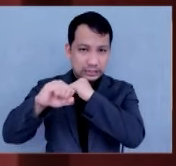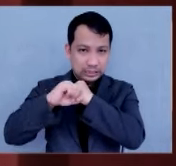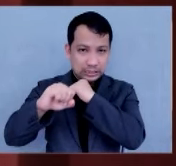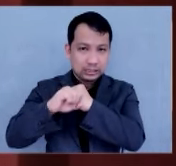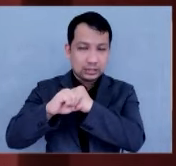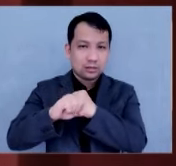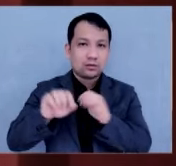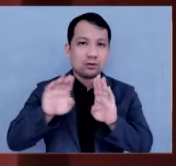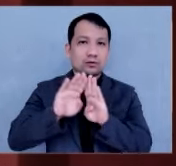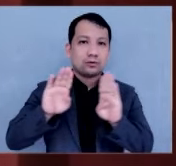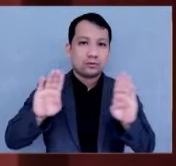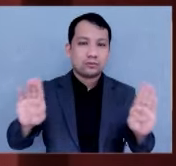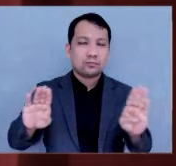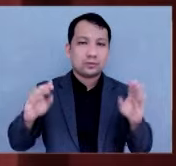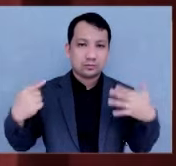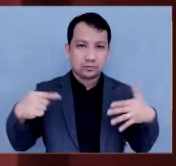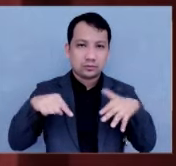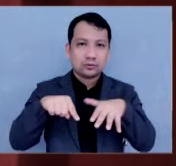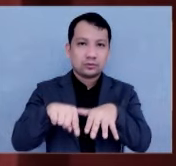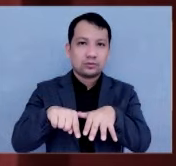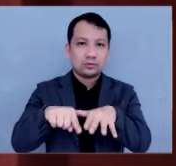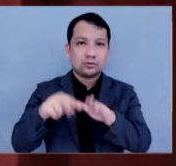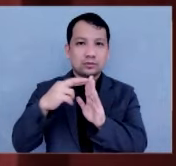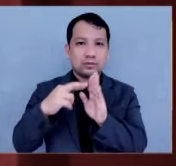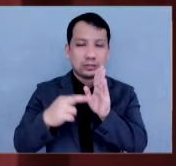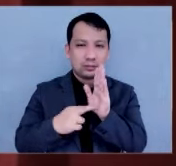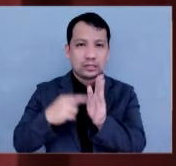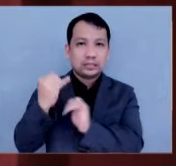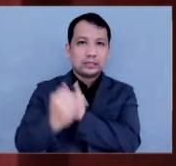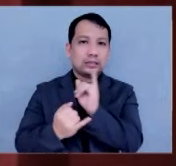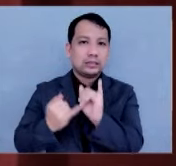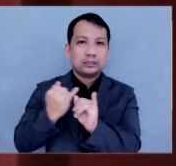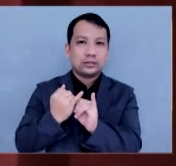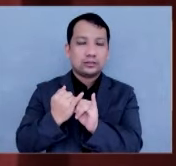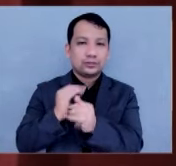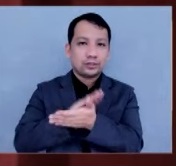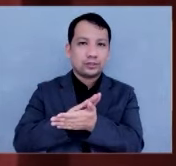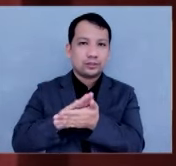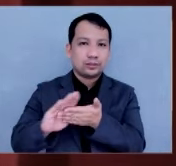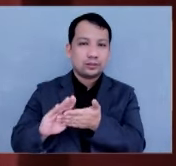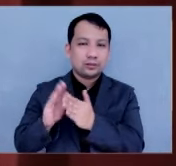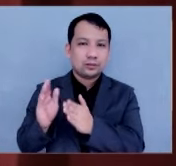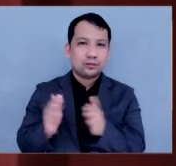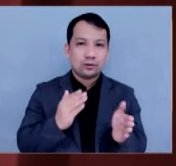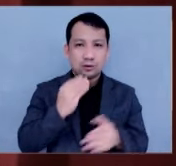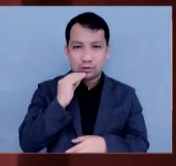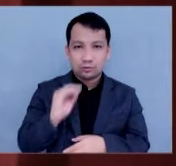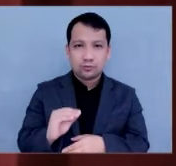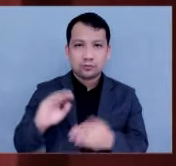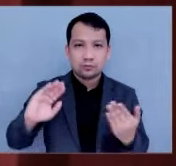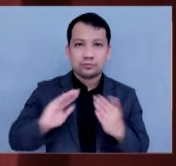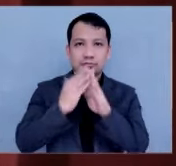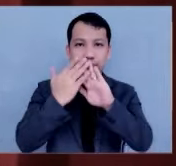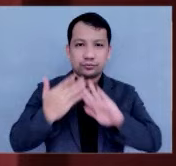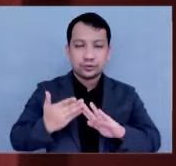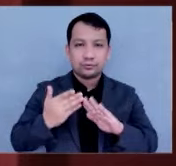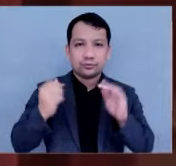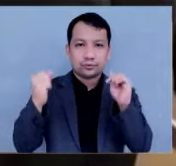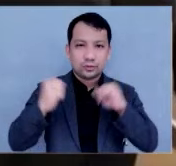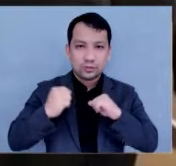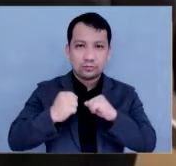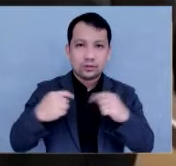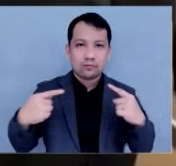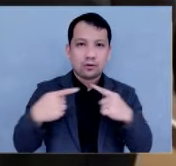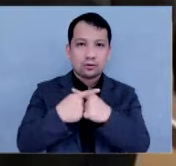open inclusive and rules based international Order and for the peaceful resolution of any disputes in